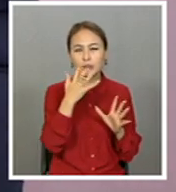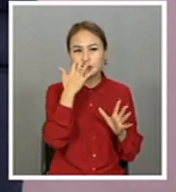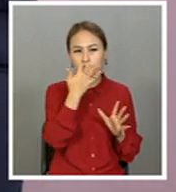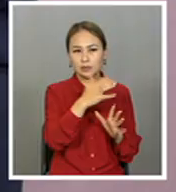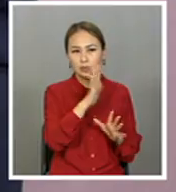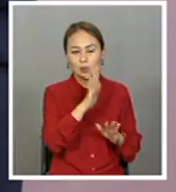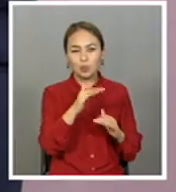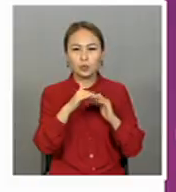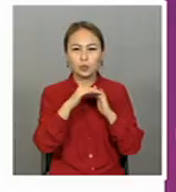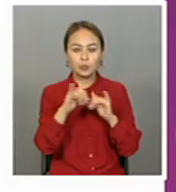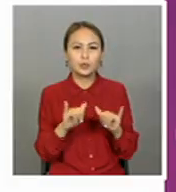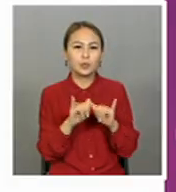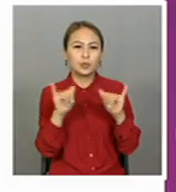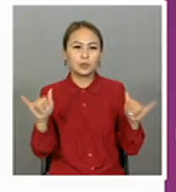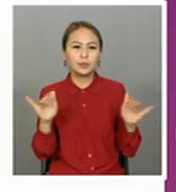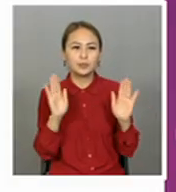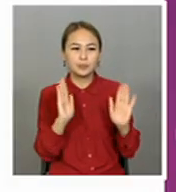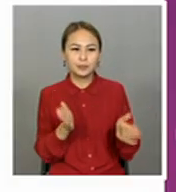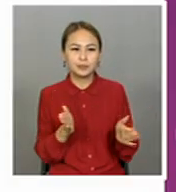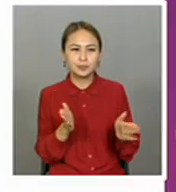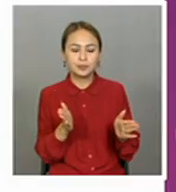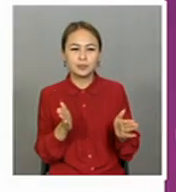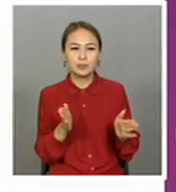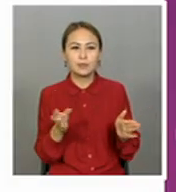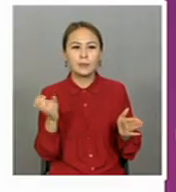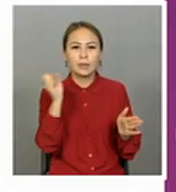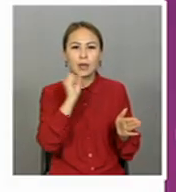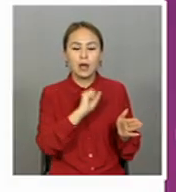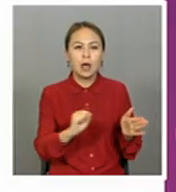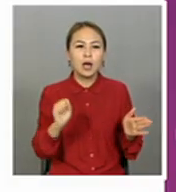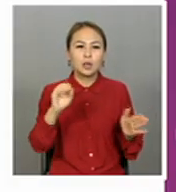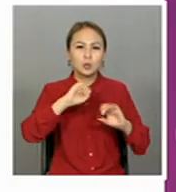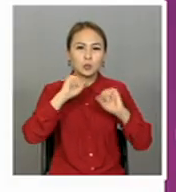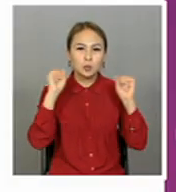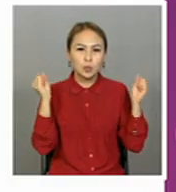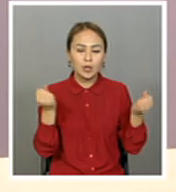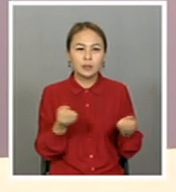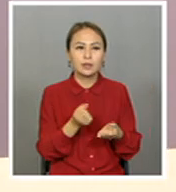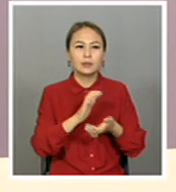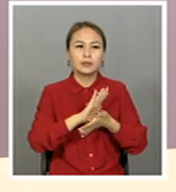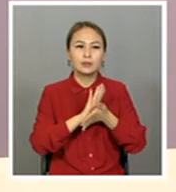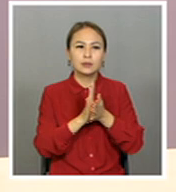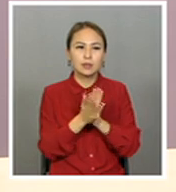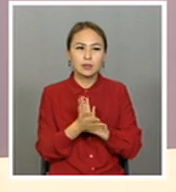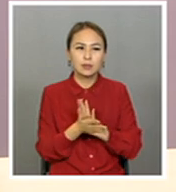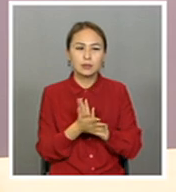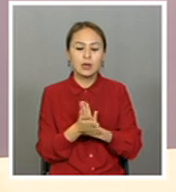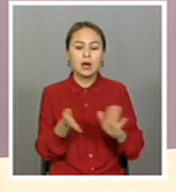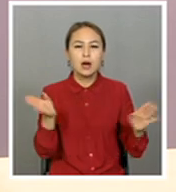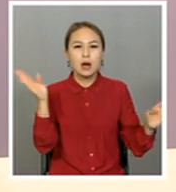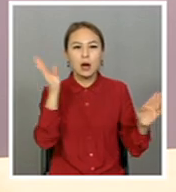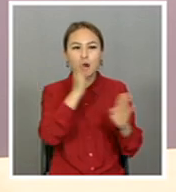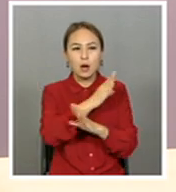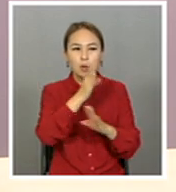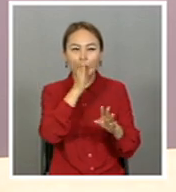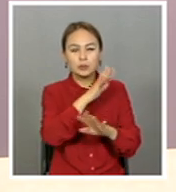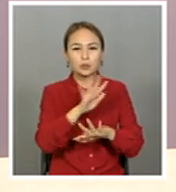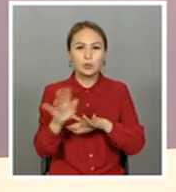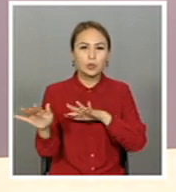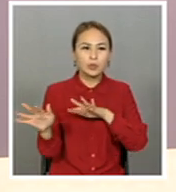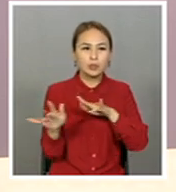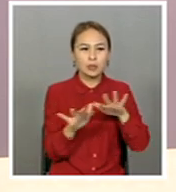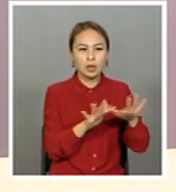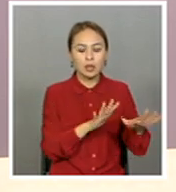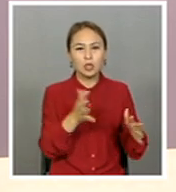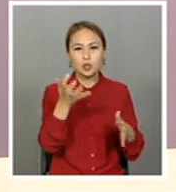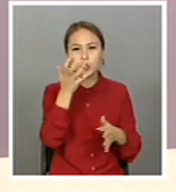көлемі ұлғаяды. Ал суығанда тығыздалады. Ауаның қозғалуы,